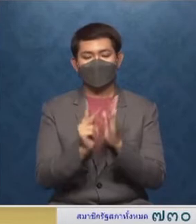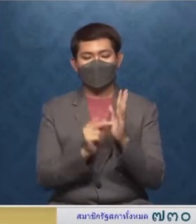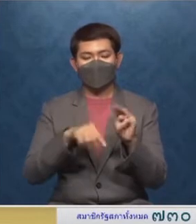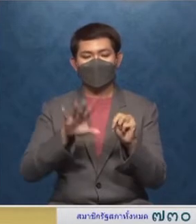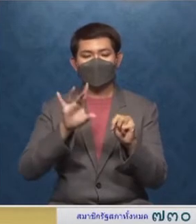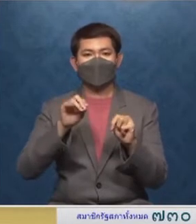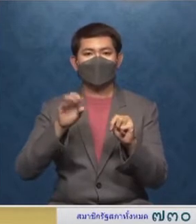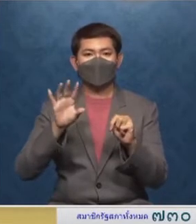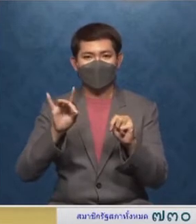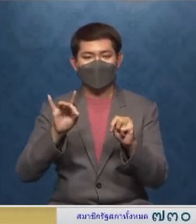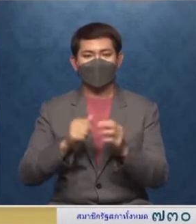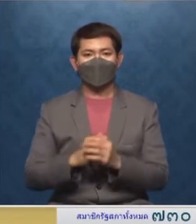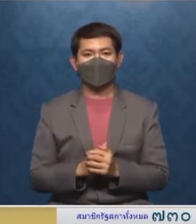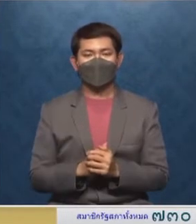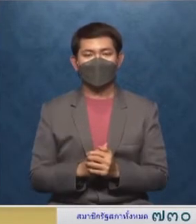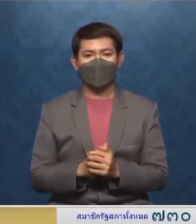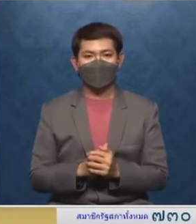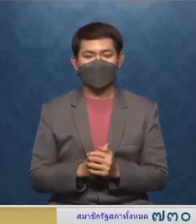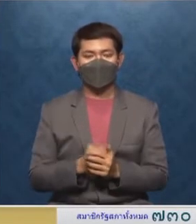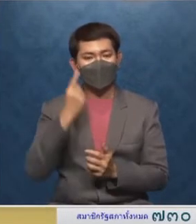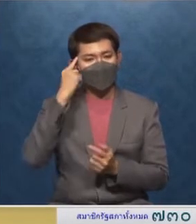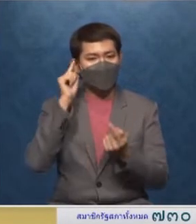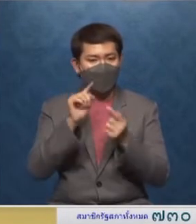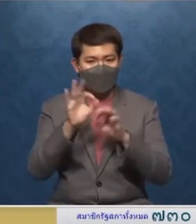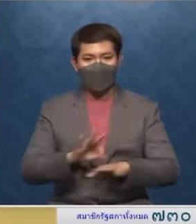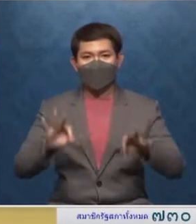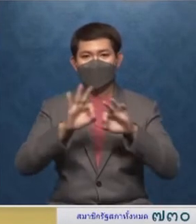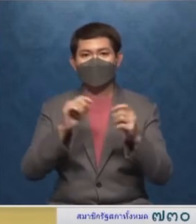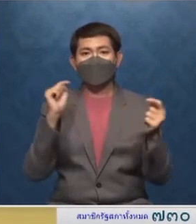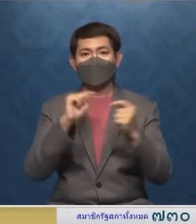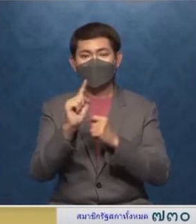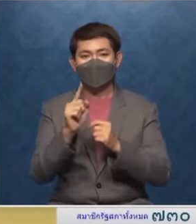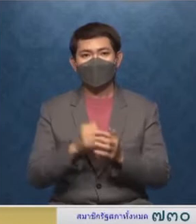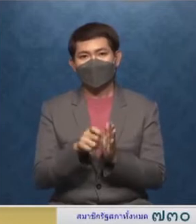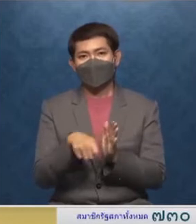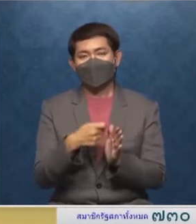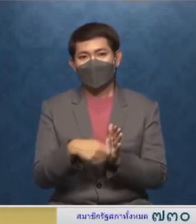ครับมาตรา88นี่ผมถือว่าเป็นหัวใจเพราะว่าเหตุ